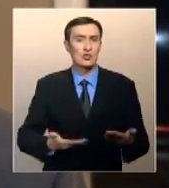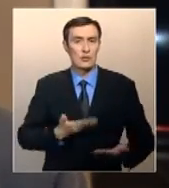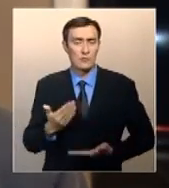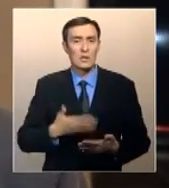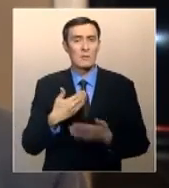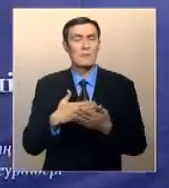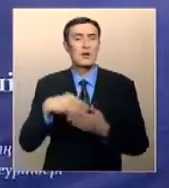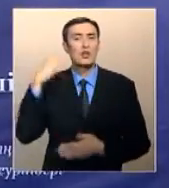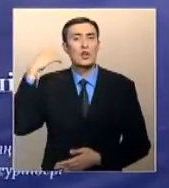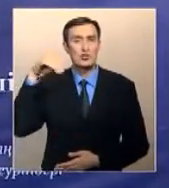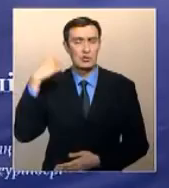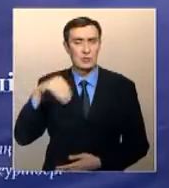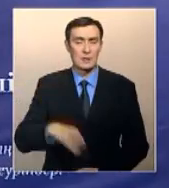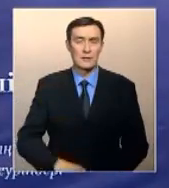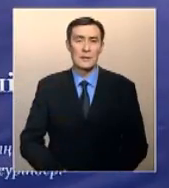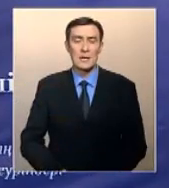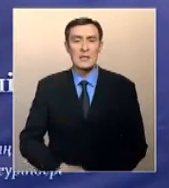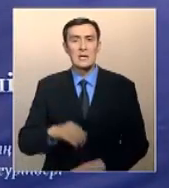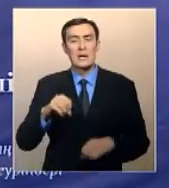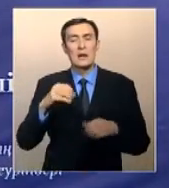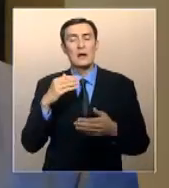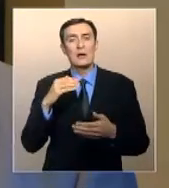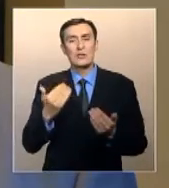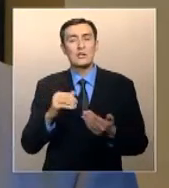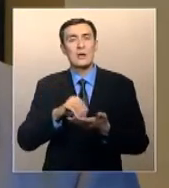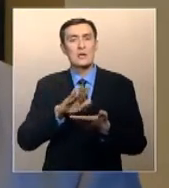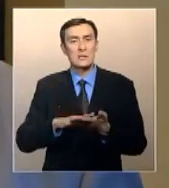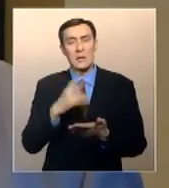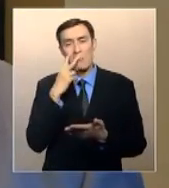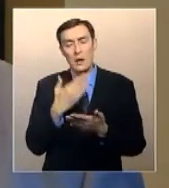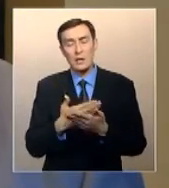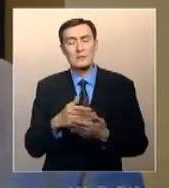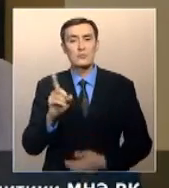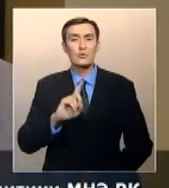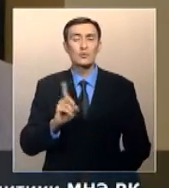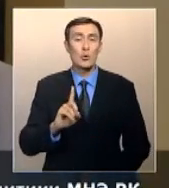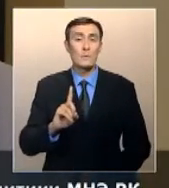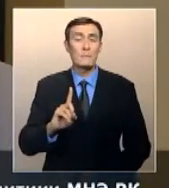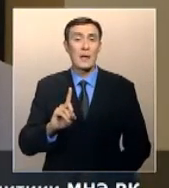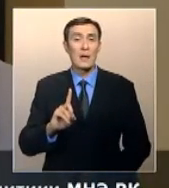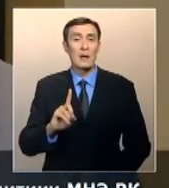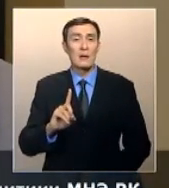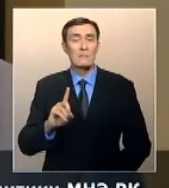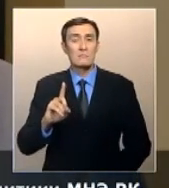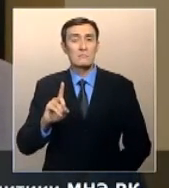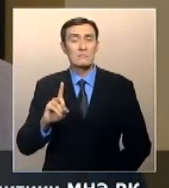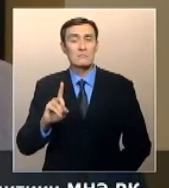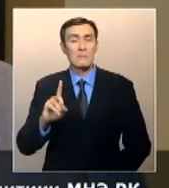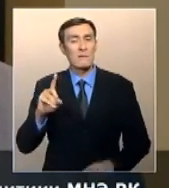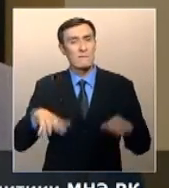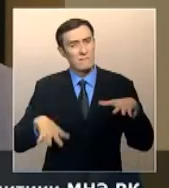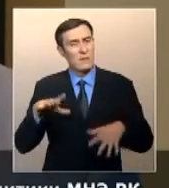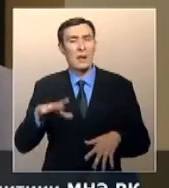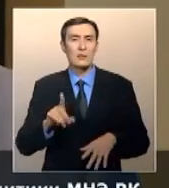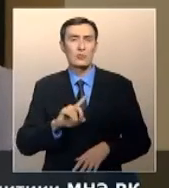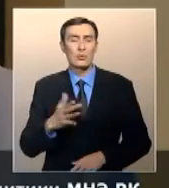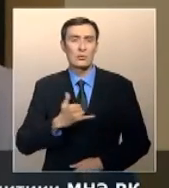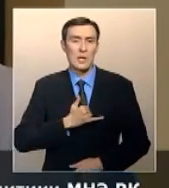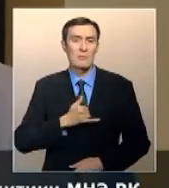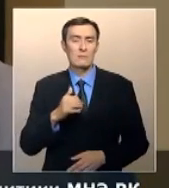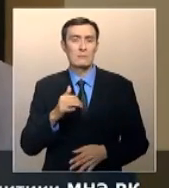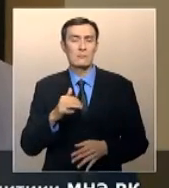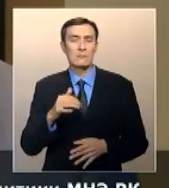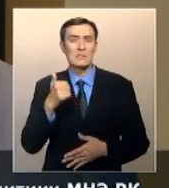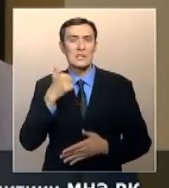частности Таджикистан. Экспертные оценки, они свидетельствуют о том, что вряд ли страны нашего